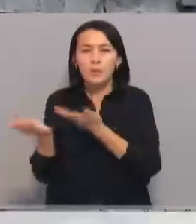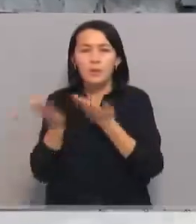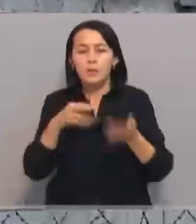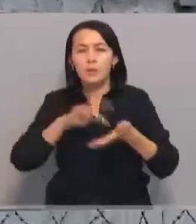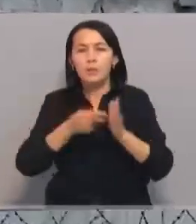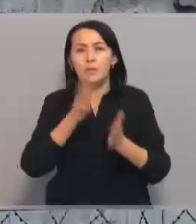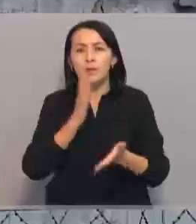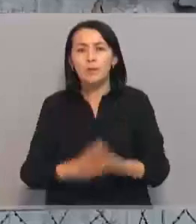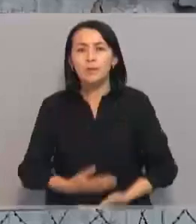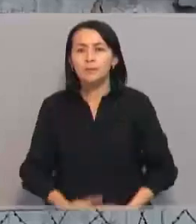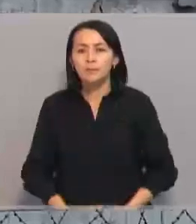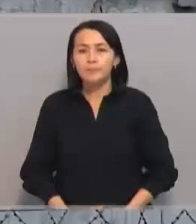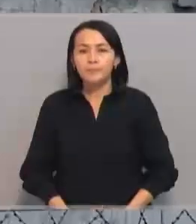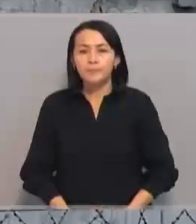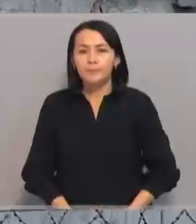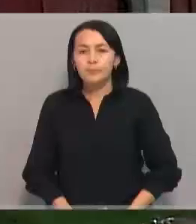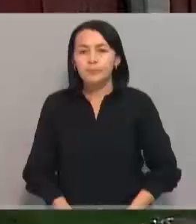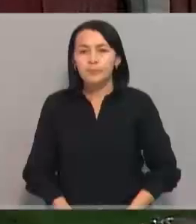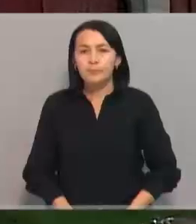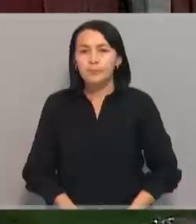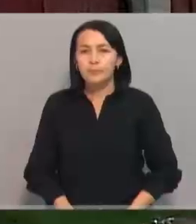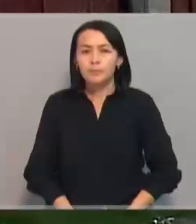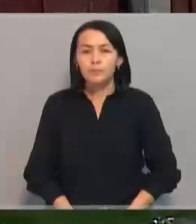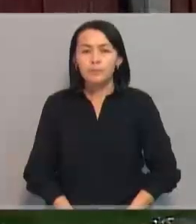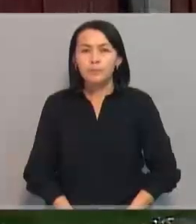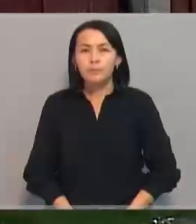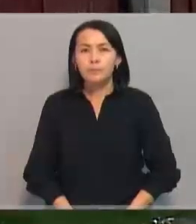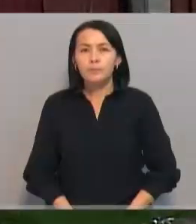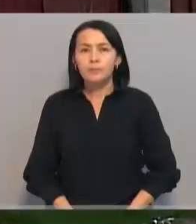жоспарда бар. Ернұр Бөбеев, Рулан Рүстембеков, Нұрлыбек Асқарұлы, жаңалықтар.